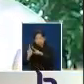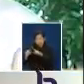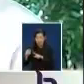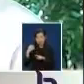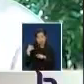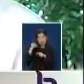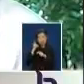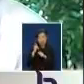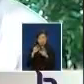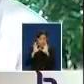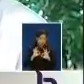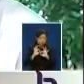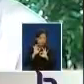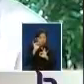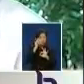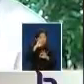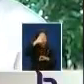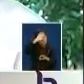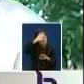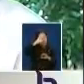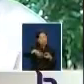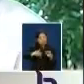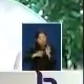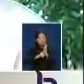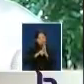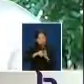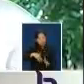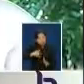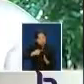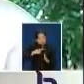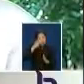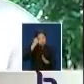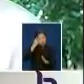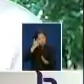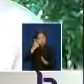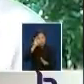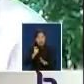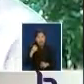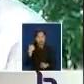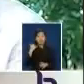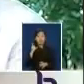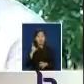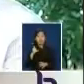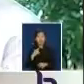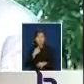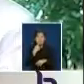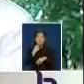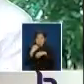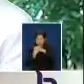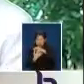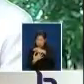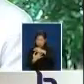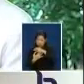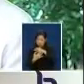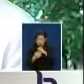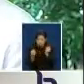การณ์อย่างนี้เกิดขึ้นเยอะหรือบางทีเนี่ยคือเจ็บป่วย2วันปุ๊บตายเลยภูมิแพ้นะครับหรือว่าเลือดเป็นพิษอะไรอย่างเงี้ยมันจะมีอีกหลายอย่